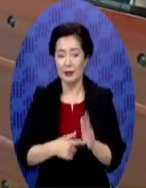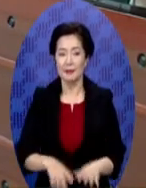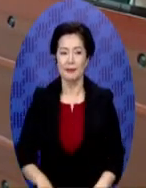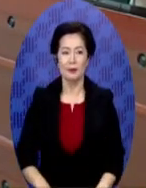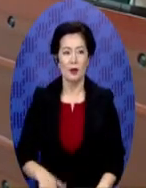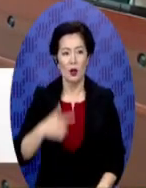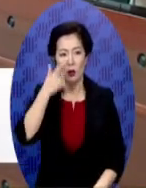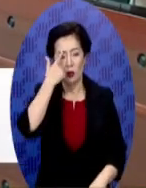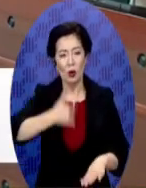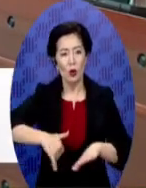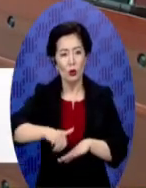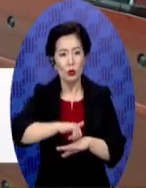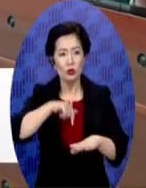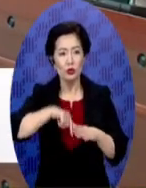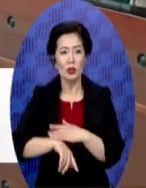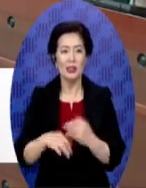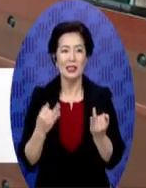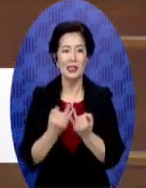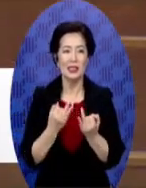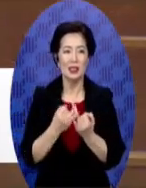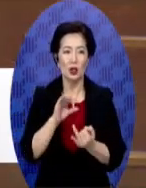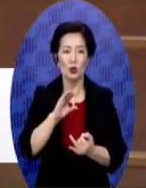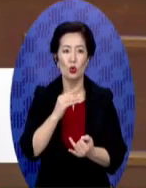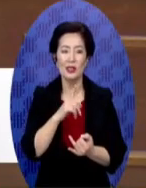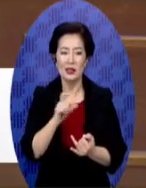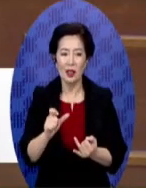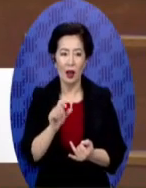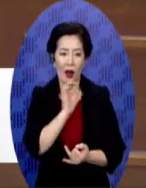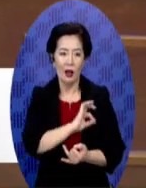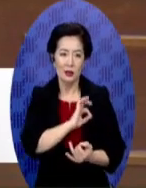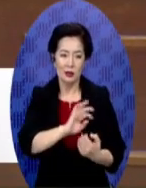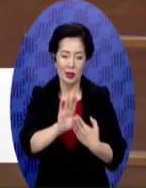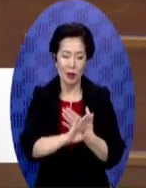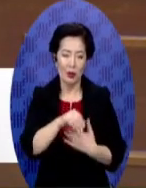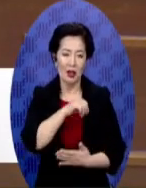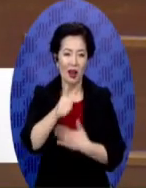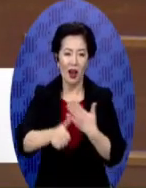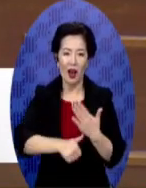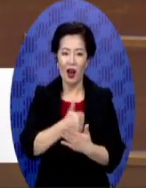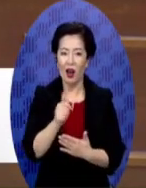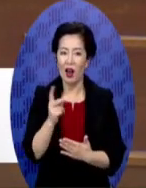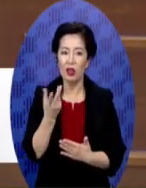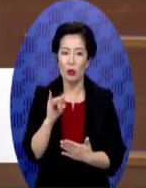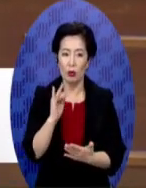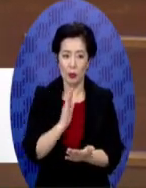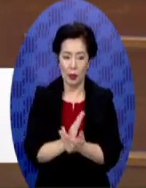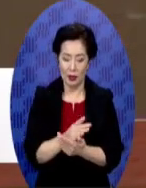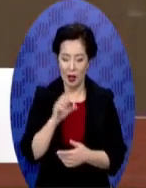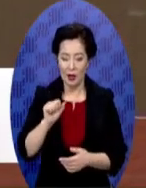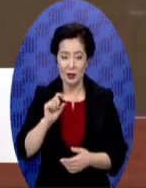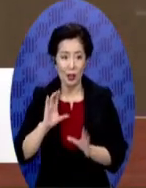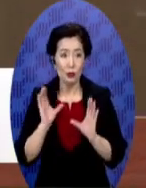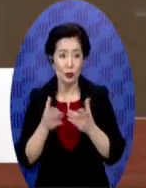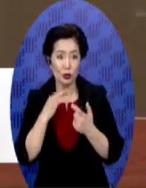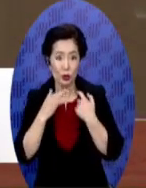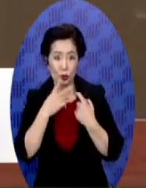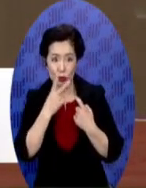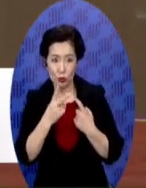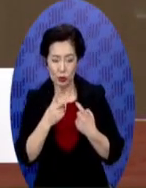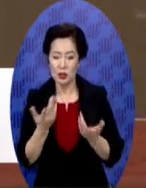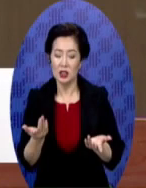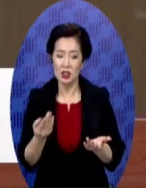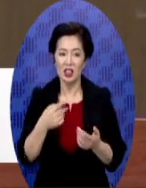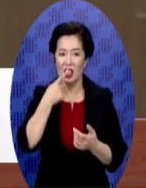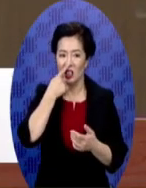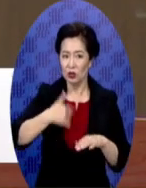Манай улсад цахим сүлжээний ашиглалт хамгаалалт хангалтгүй байна гэж улсын хурлд хардсан намын зөвлөл үзэж байна. Тугайлбал бүгд найрамд хятад ард